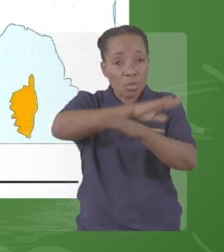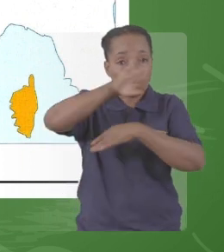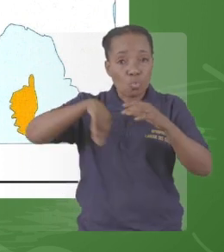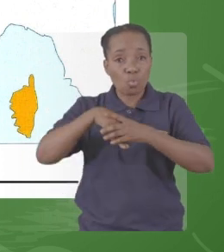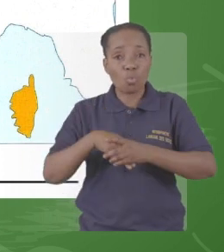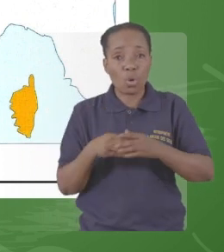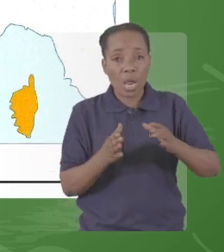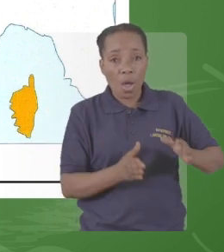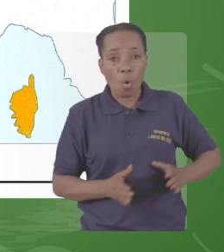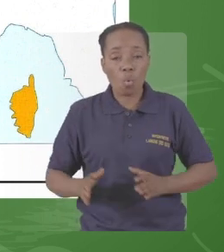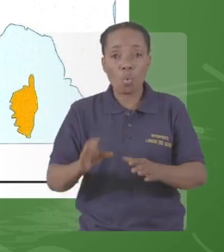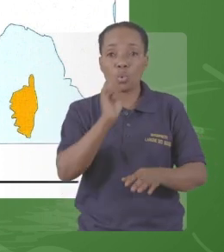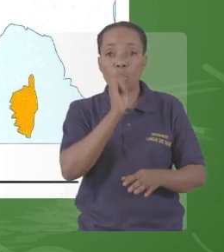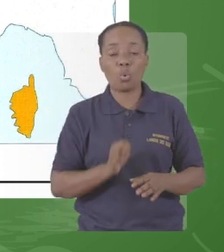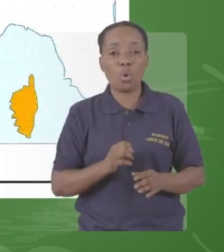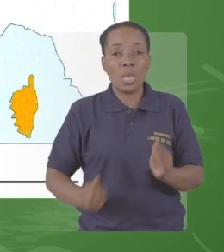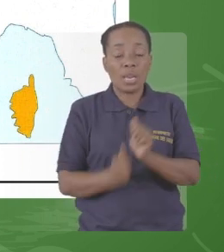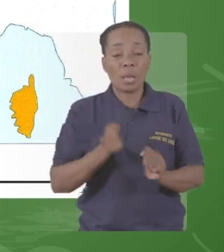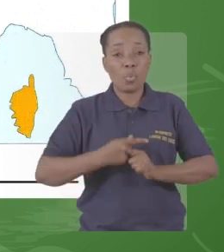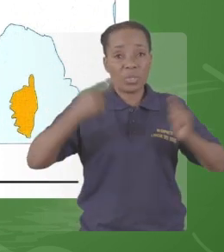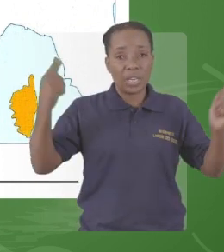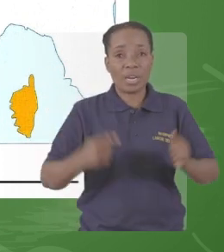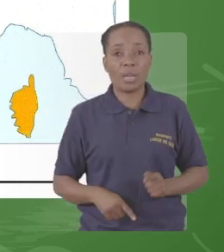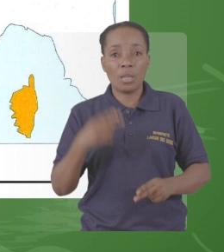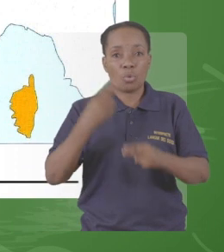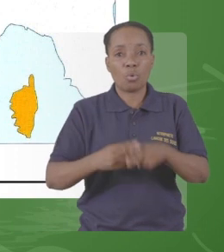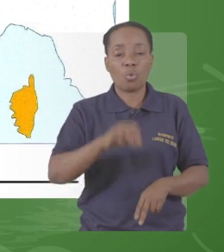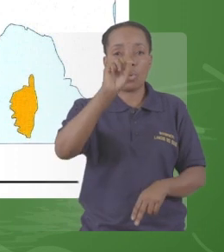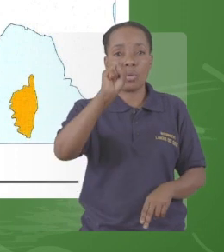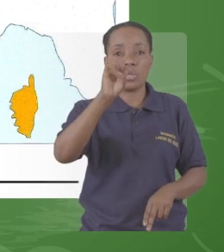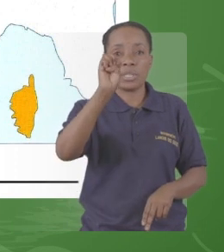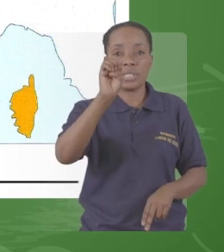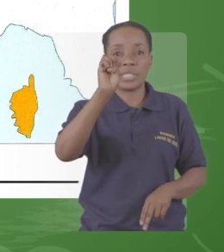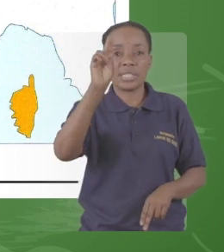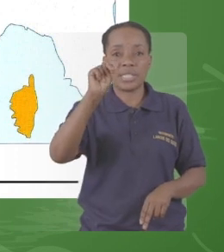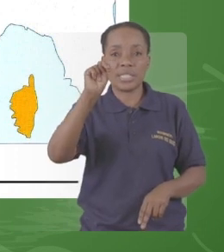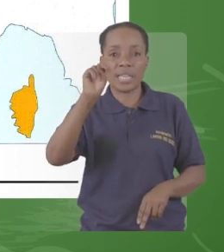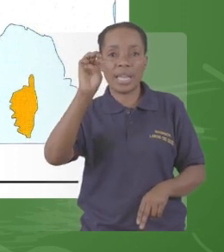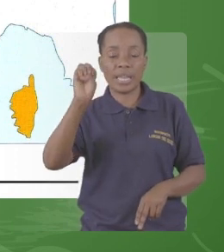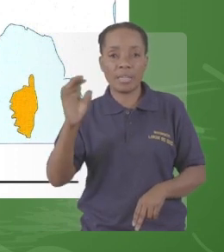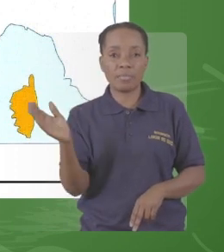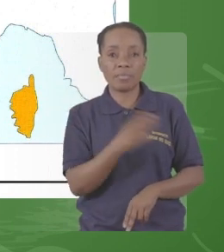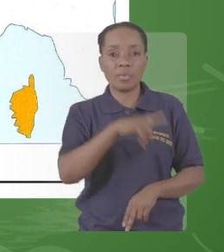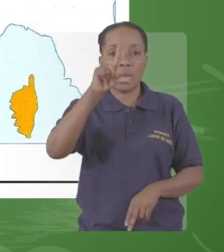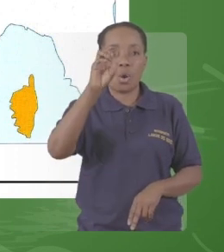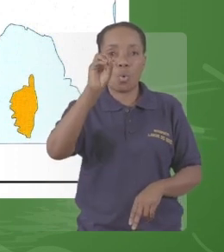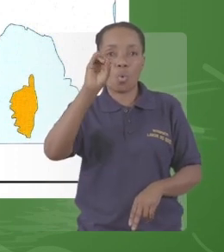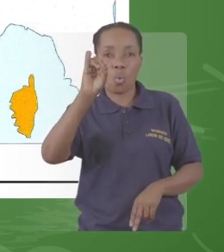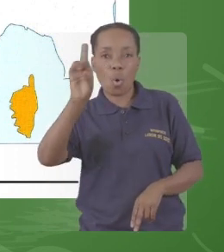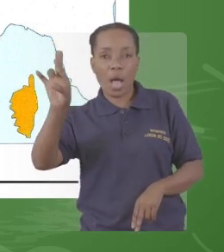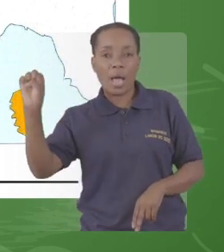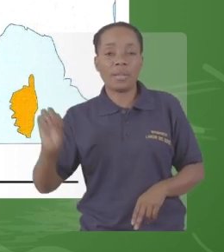Seine, la Loire, la Garonne, le Rhin, et quelques lacs d'origine